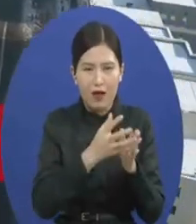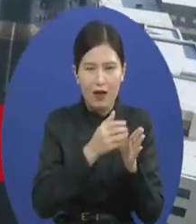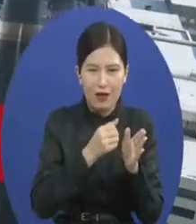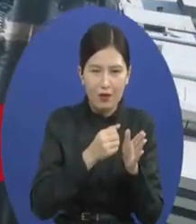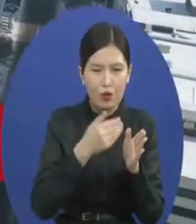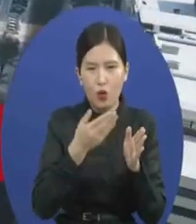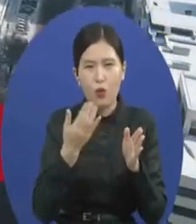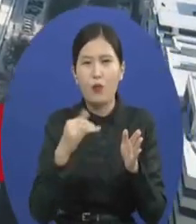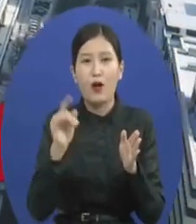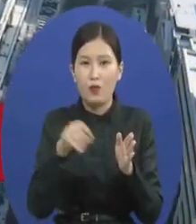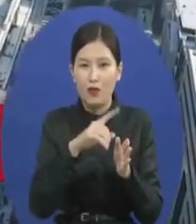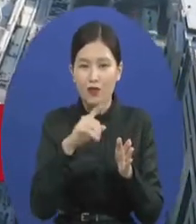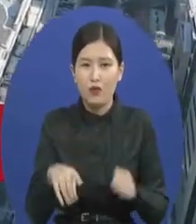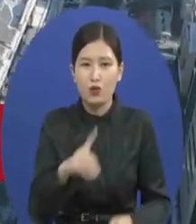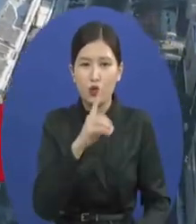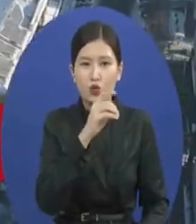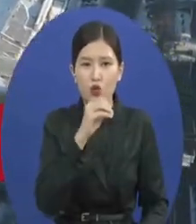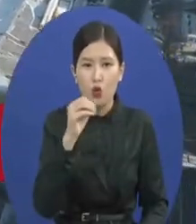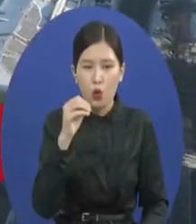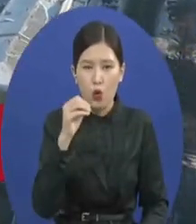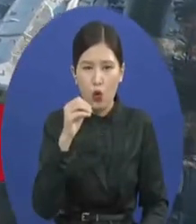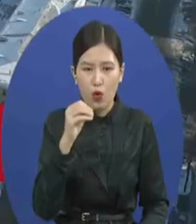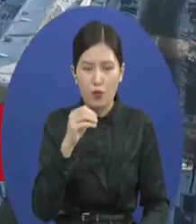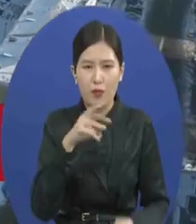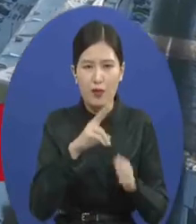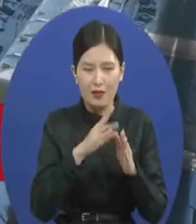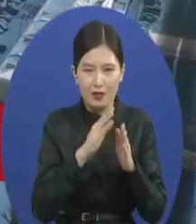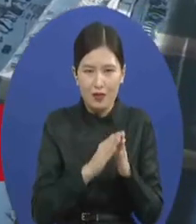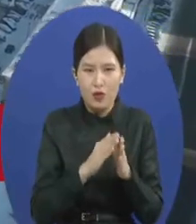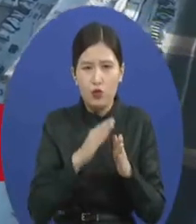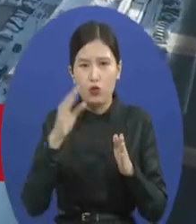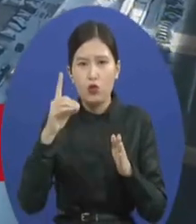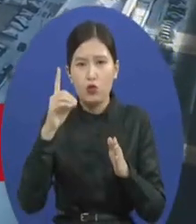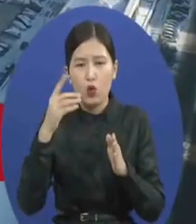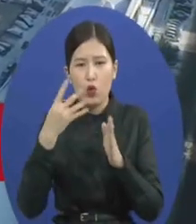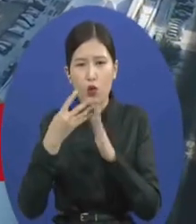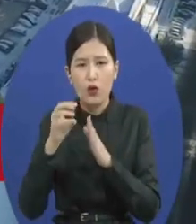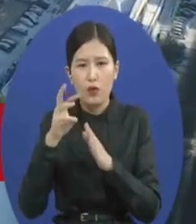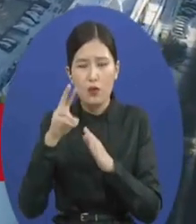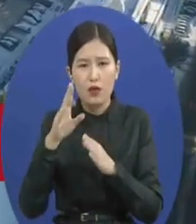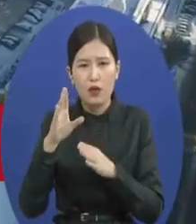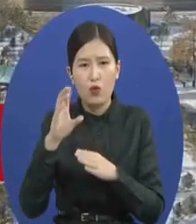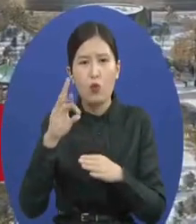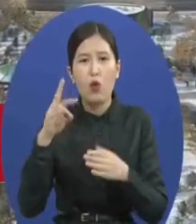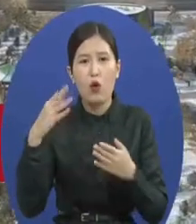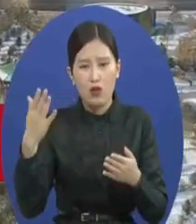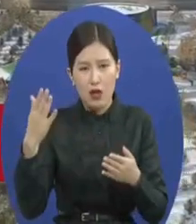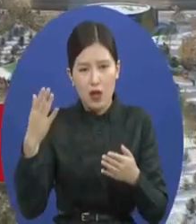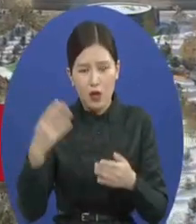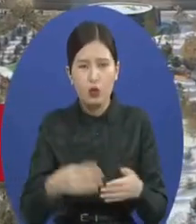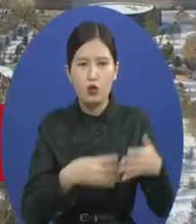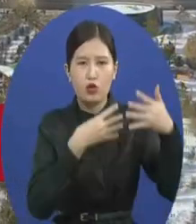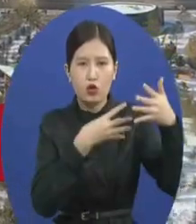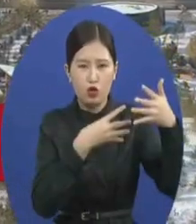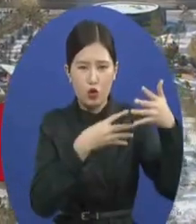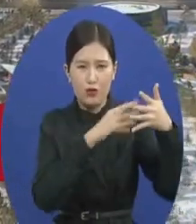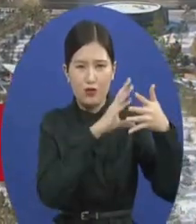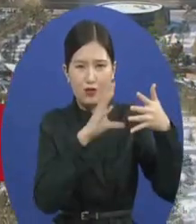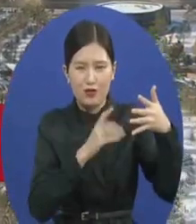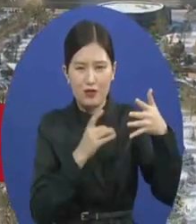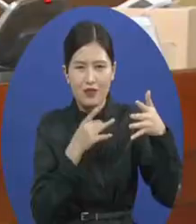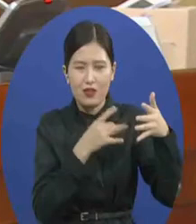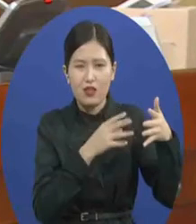квадрат талбай бүхий орон сууцтай айл яах вэ? Ягаад заавал дээрх 9 төрлийн үйлдвэрлэл үйлчилгээ эрхэлдэг газрыг хассан бэ гэсэн асуултанд